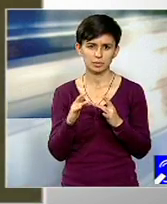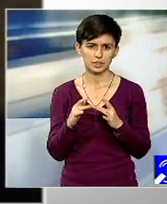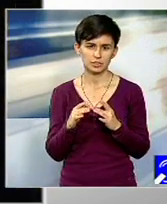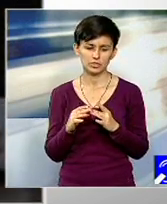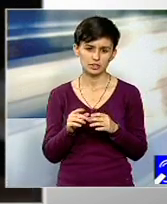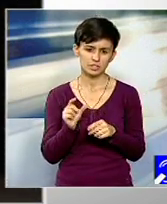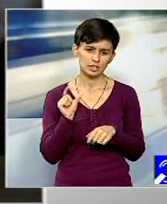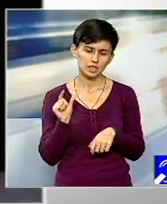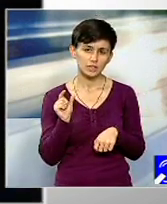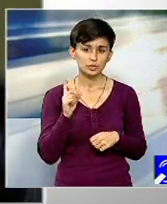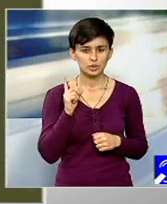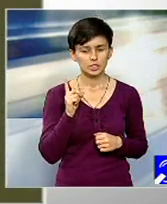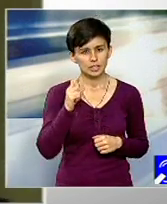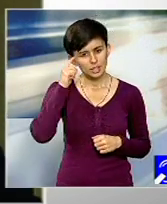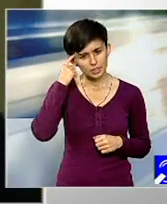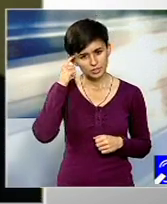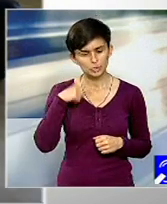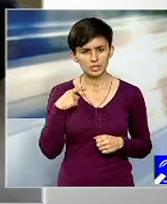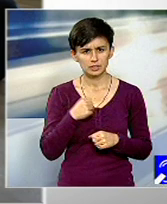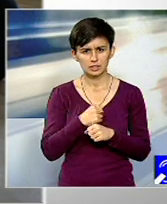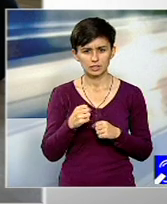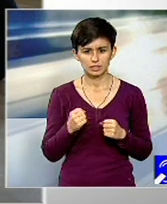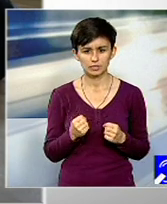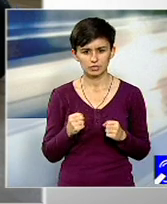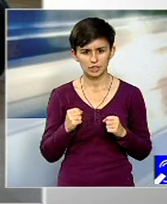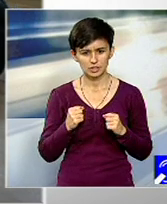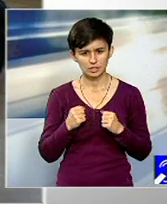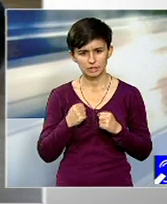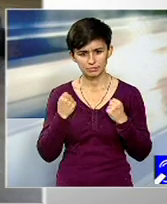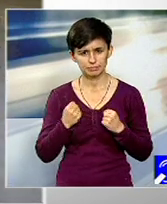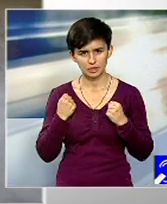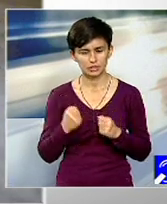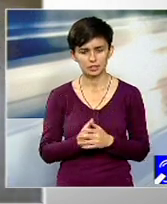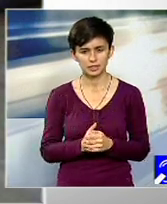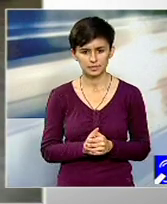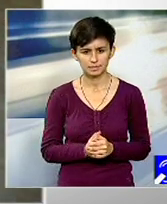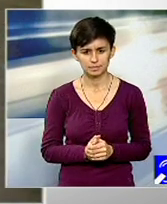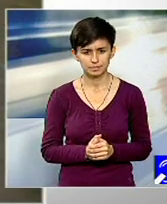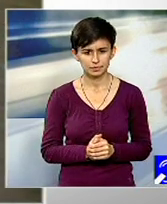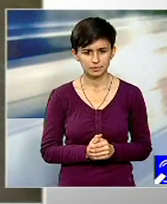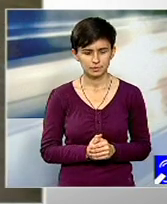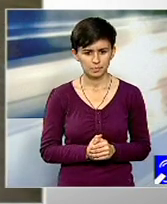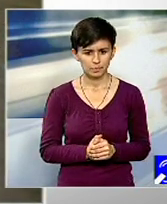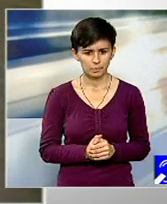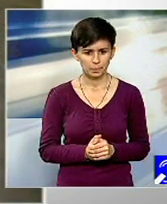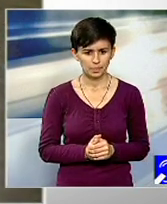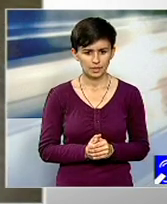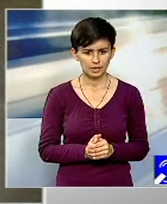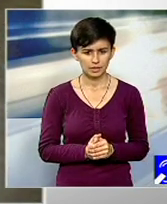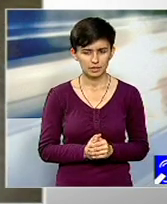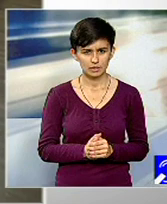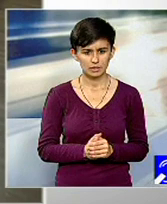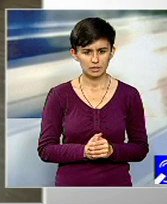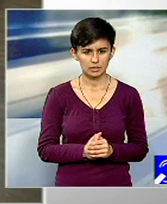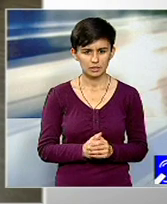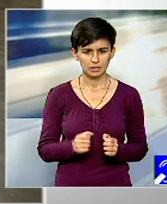fapt eu știu că sunt solicitante. 12 nu? minute e timpul, efectiv. Într-o repriză. Închipuiți la 12 minute să te ridici